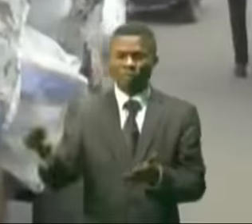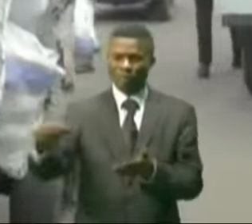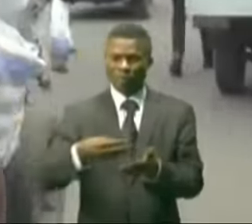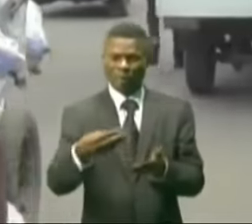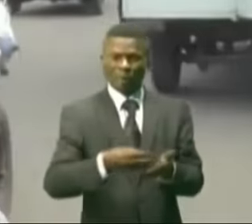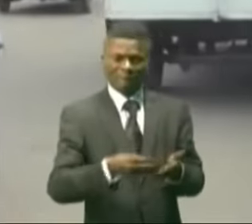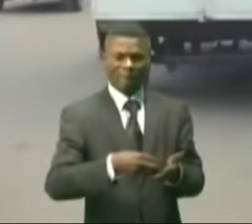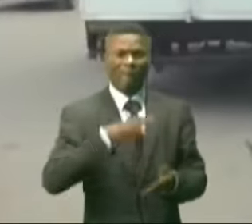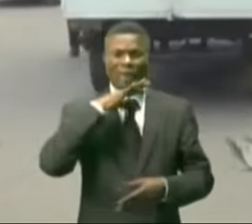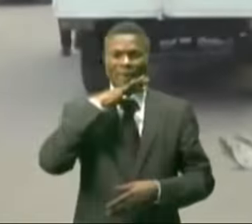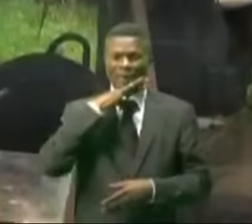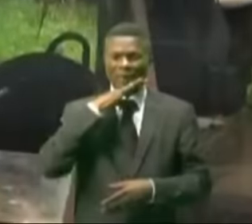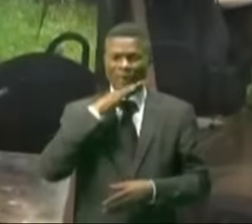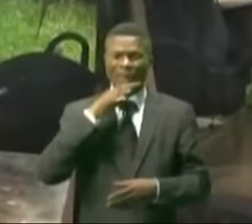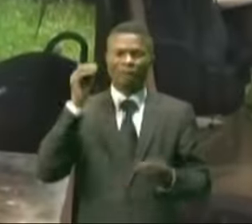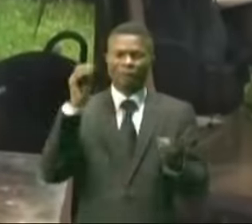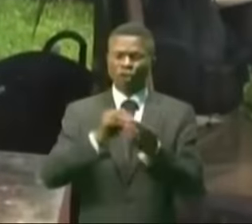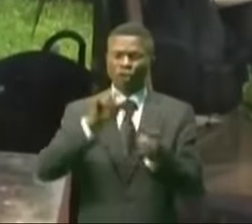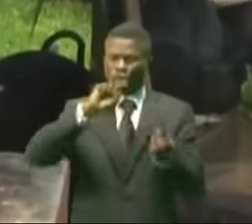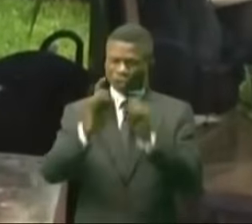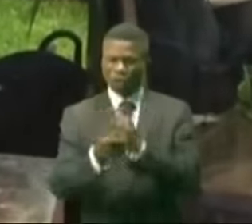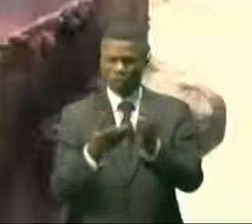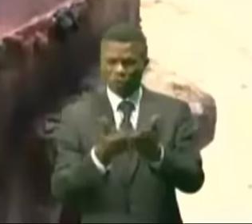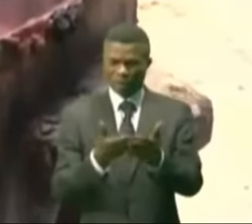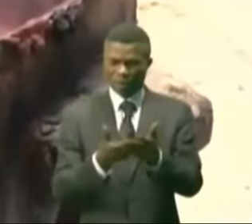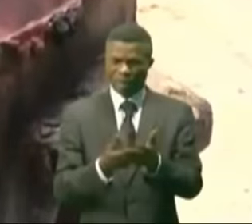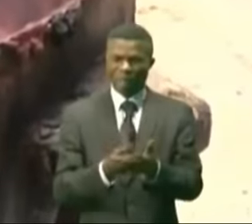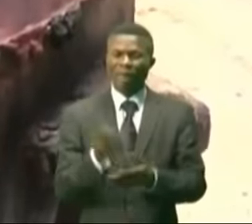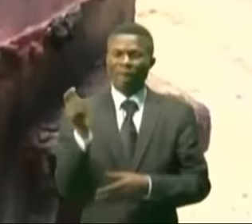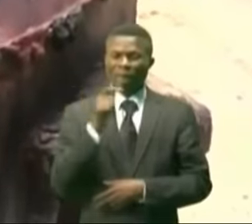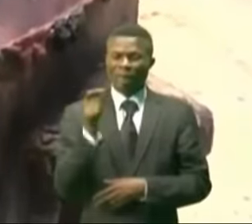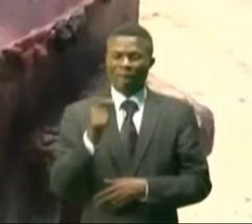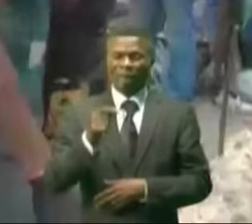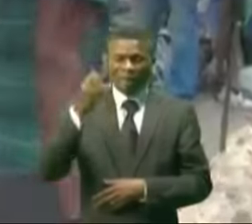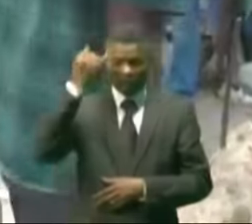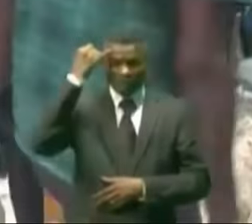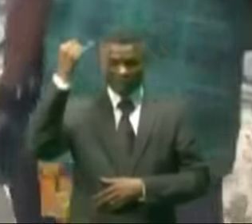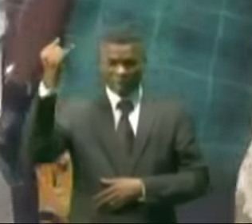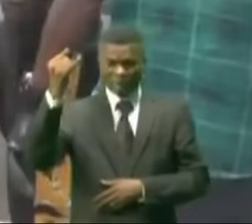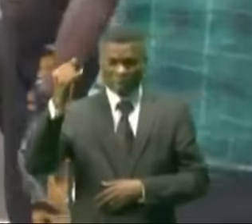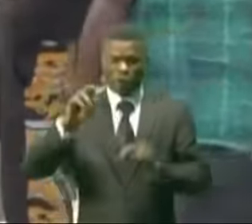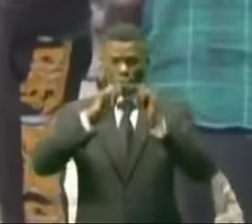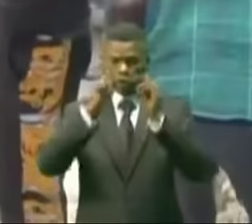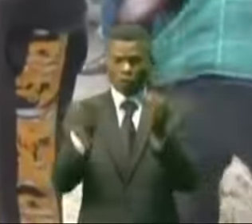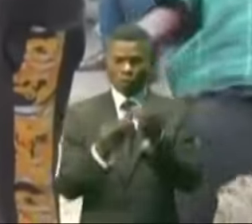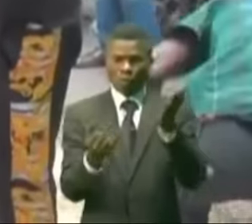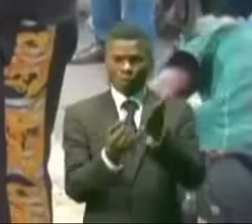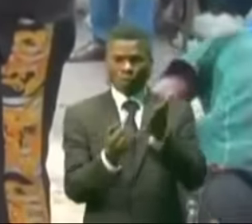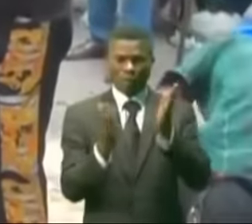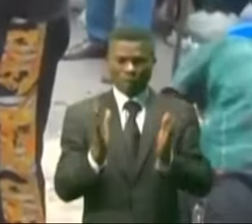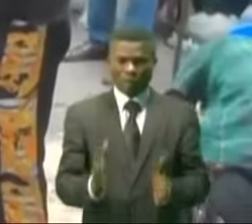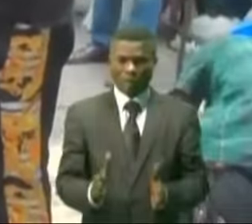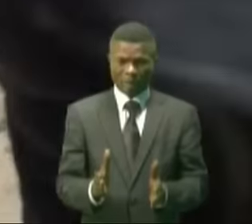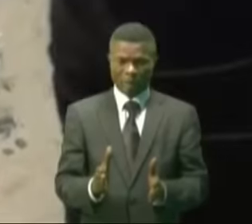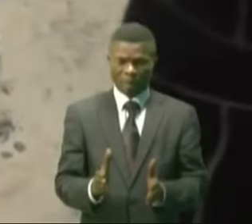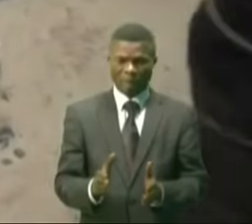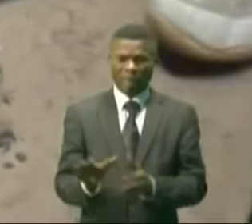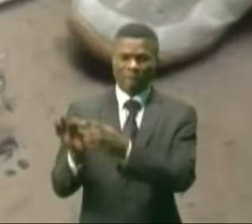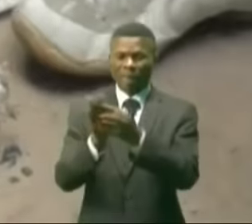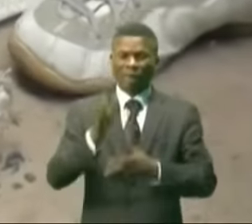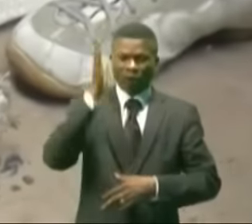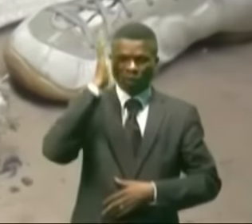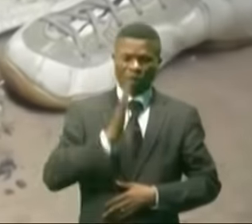passant par les tri jusqu'à la transformation en dallettes, l'expertise du collectif des ingénieurs de l'Union Sacrée a été